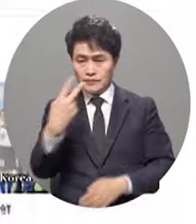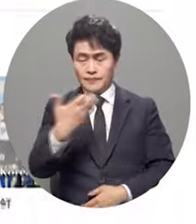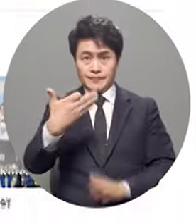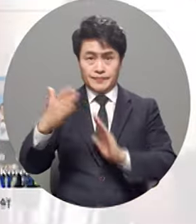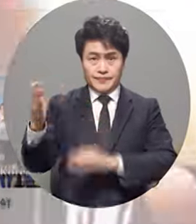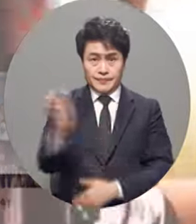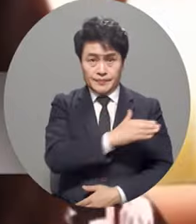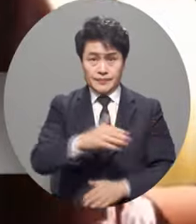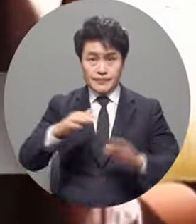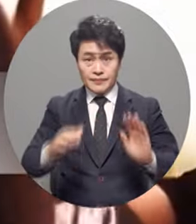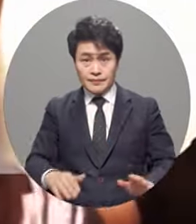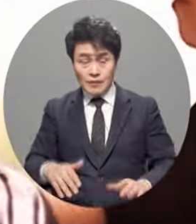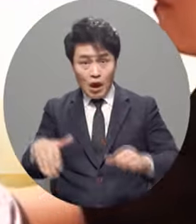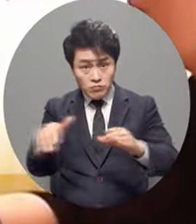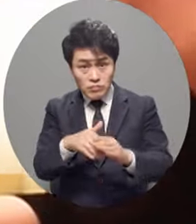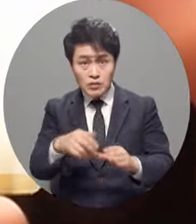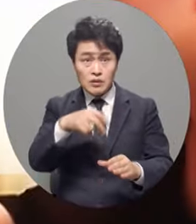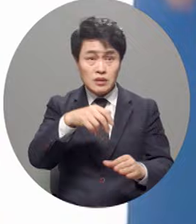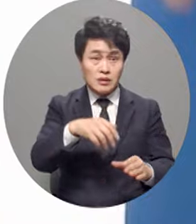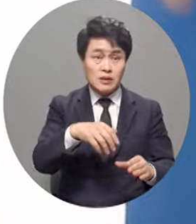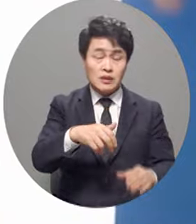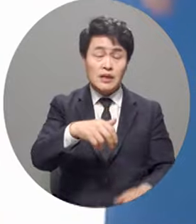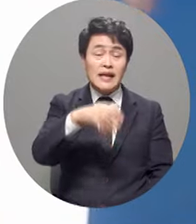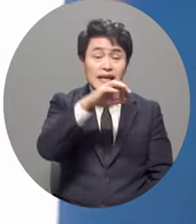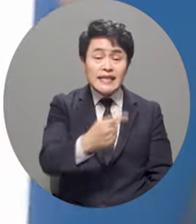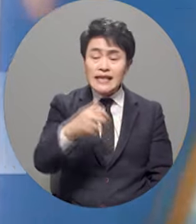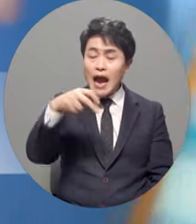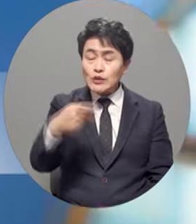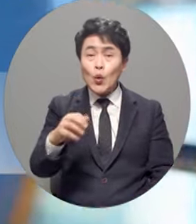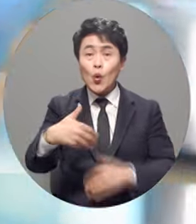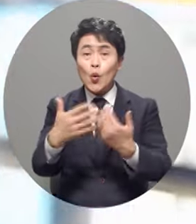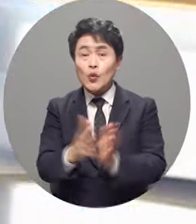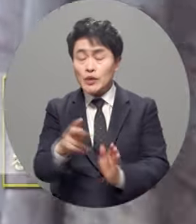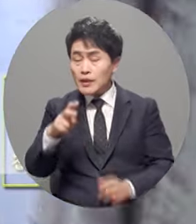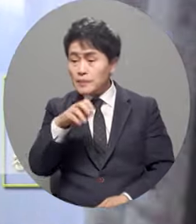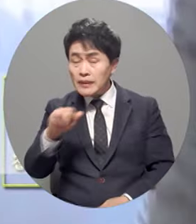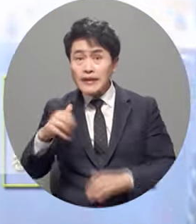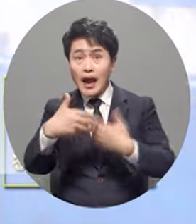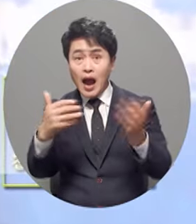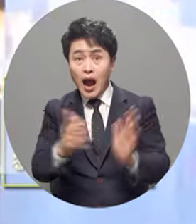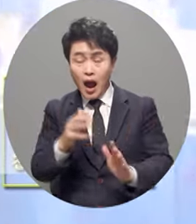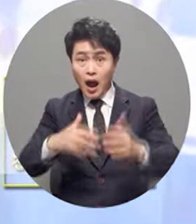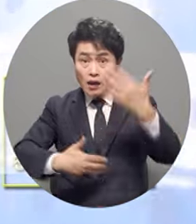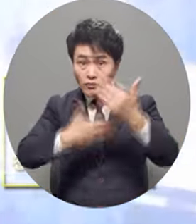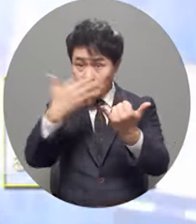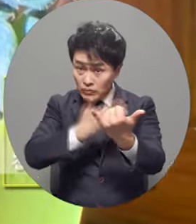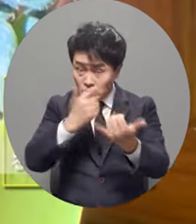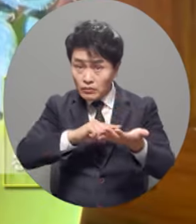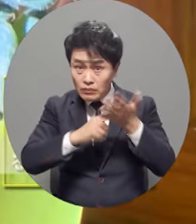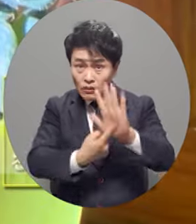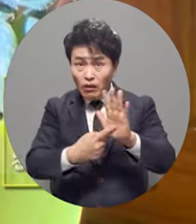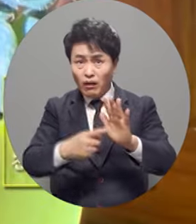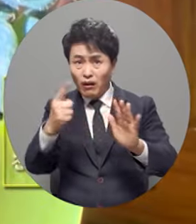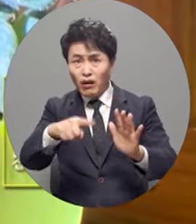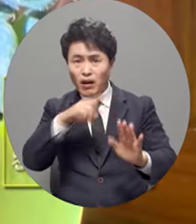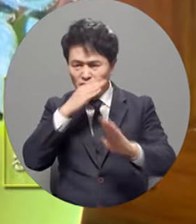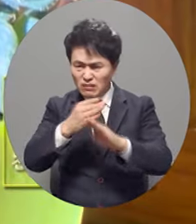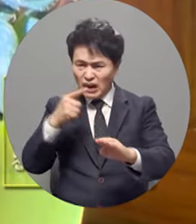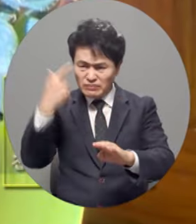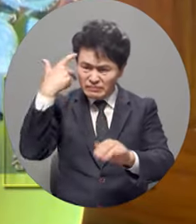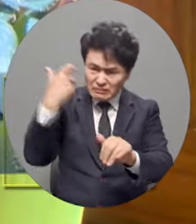기점으로 은하나 송이 유미 등의 유튜버들을 내세워 체제 선전에 나섰지만 사상성 등을 이후로 개정이 번히